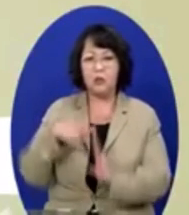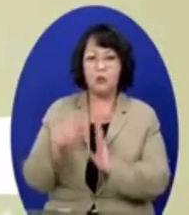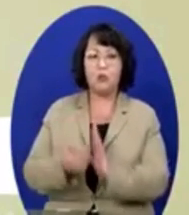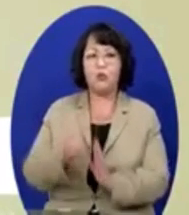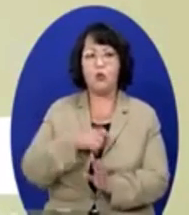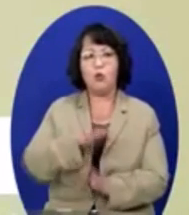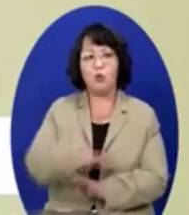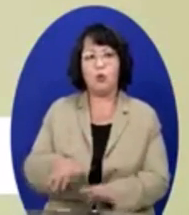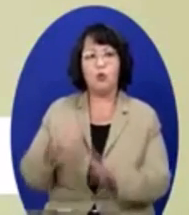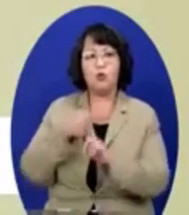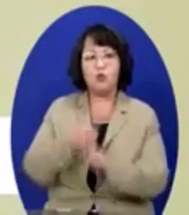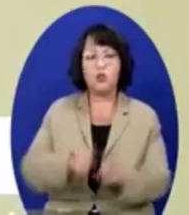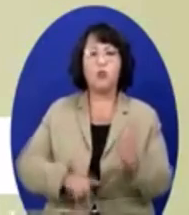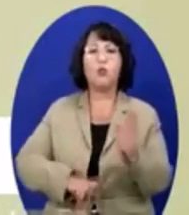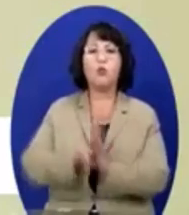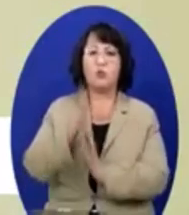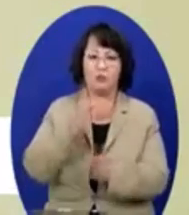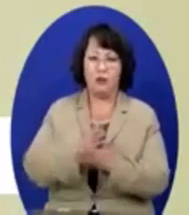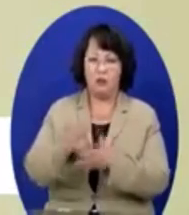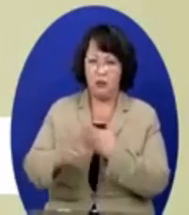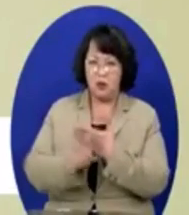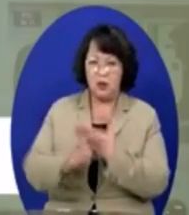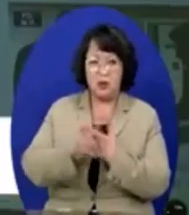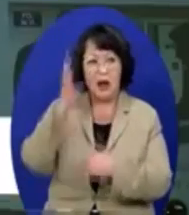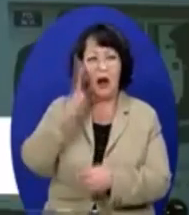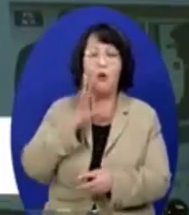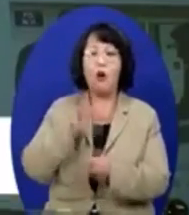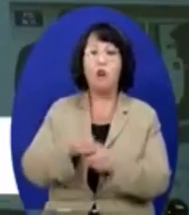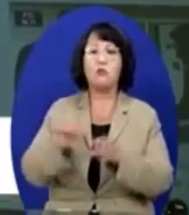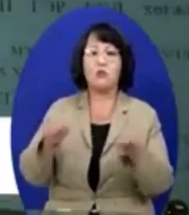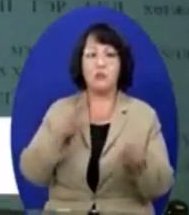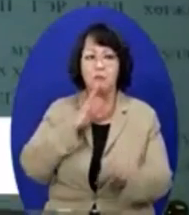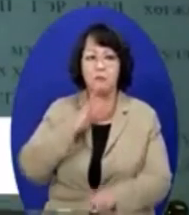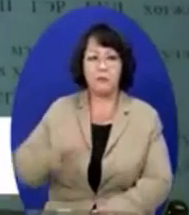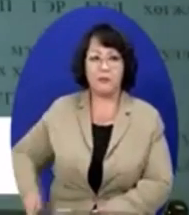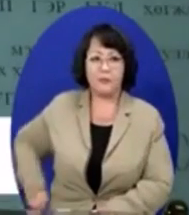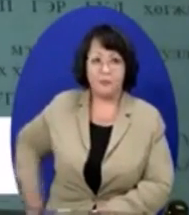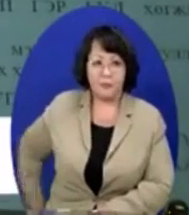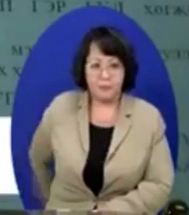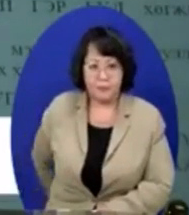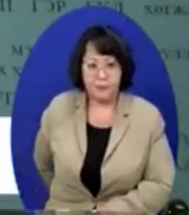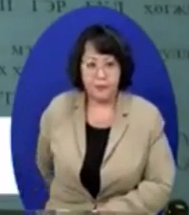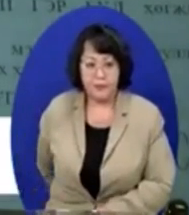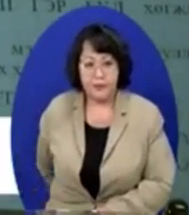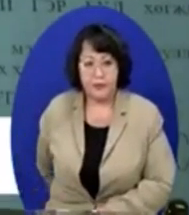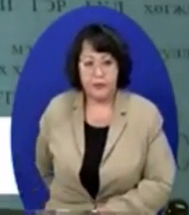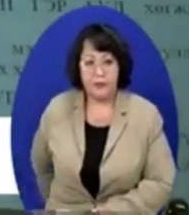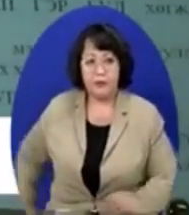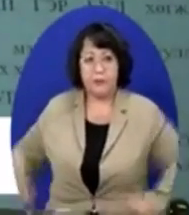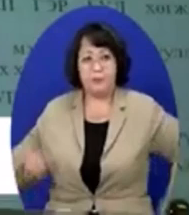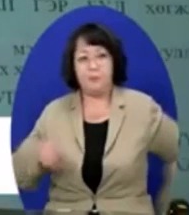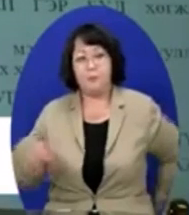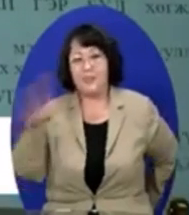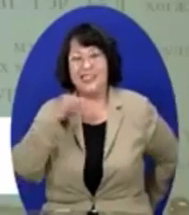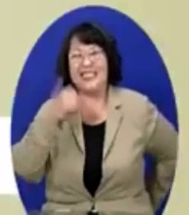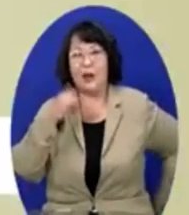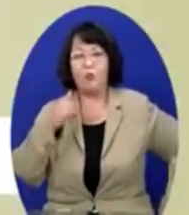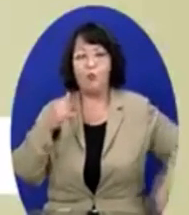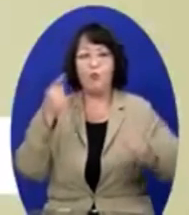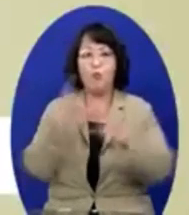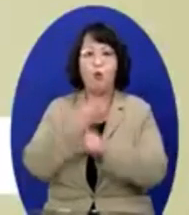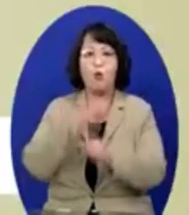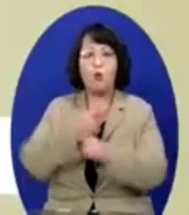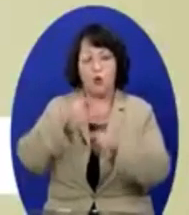юм байна гэдгийг л эцэг эхчүүдтэй л ойлгох гээд байгаа байхгүй. Бид бүхэн бас заримдаа их буруу хүмүүжтэй байт юм байна. Багдан тэр